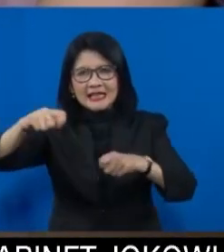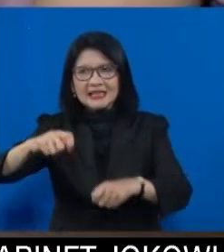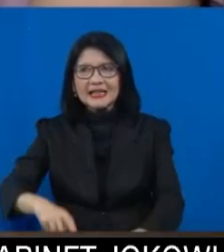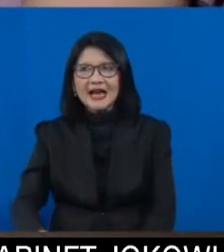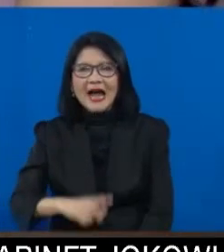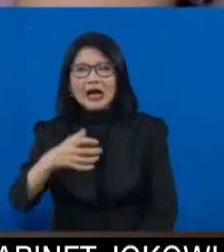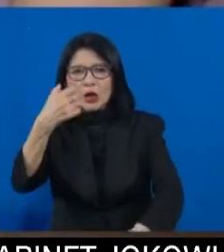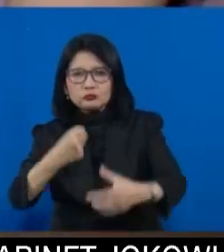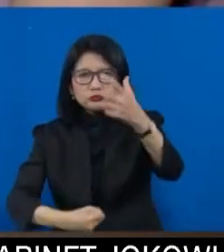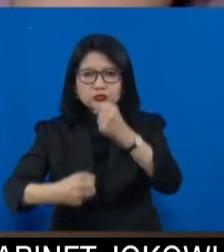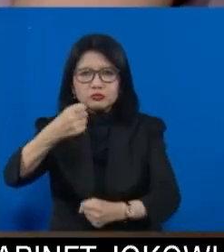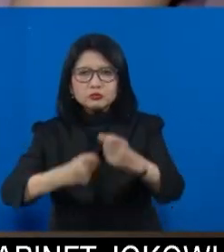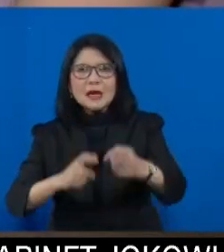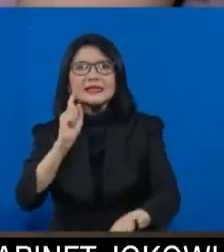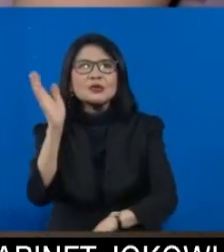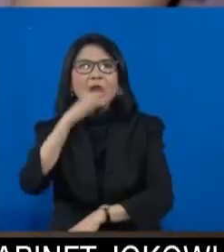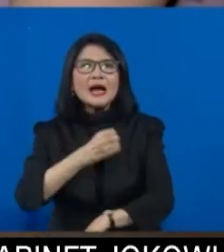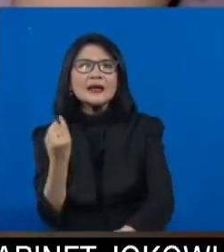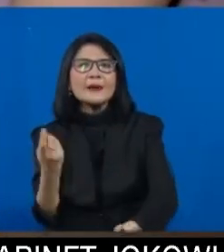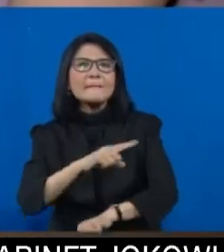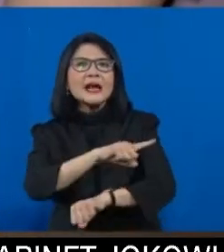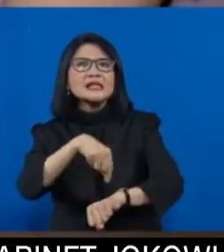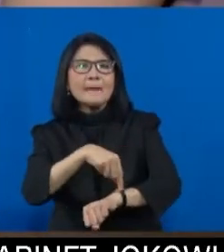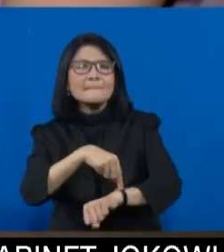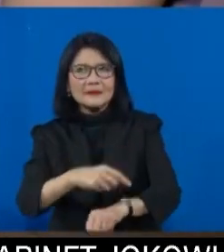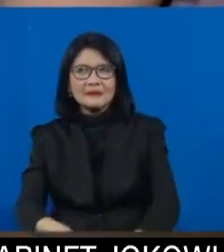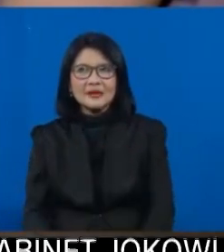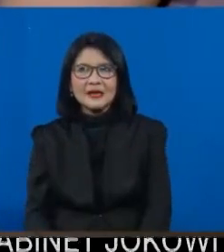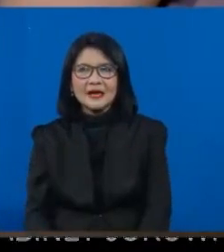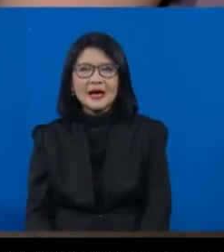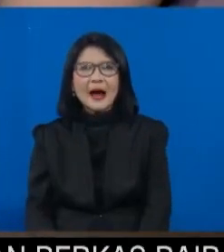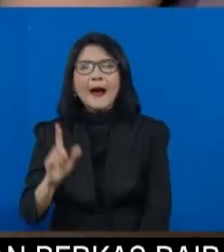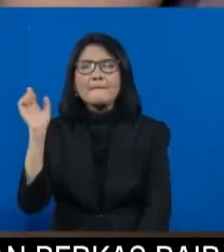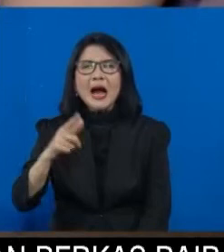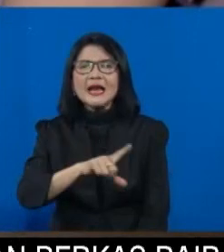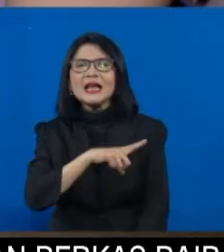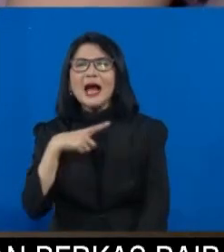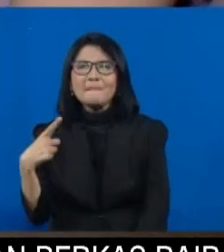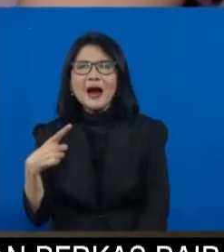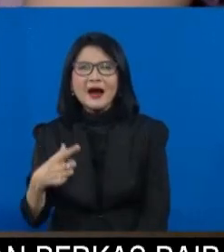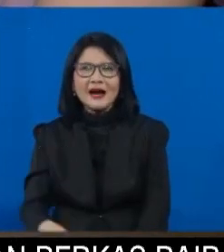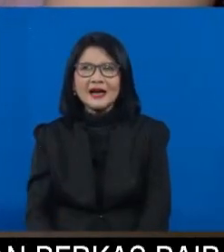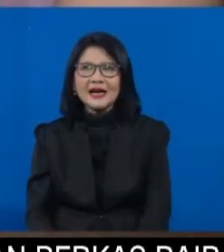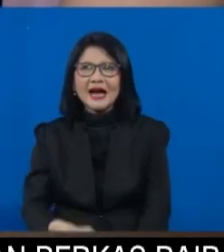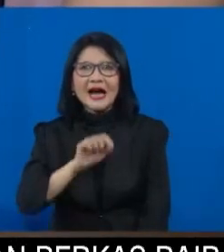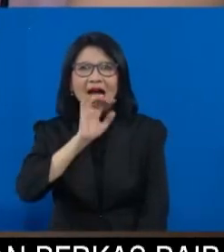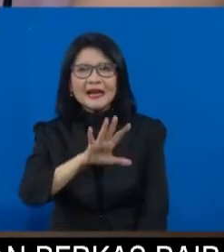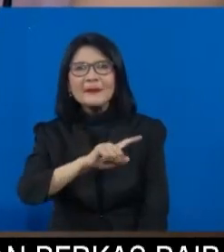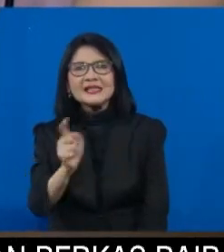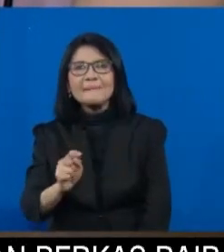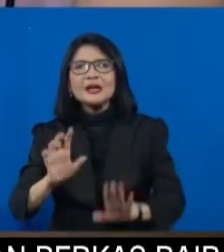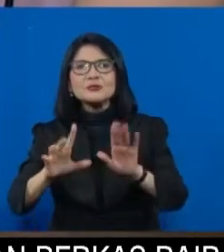merah sehari berapa jam waktunya untuk satu sapi? Paling lama ya antara 5-10 menit